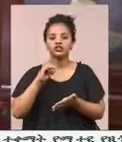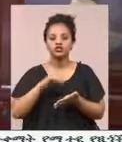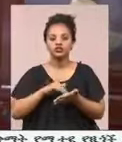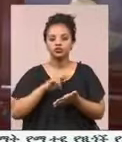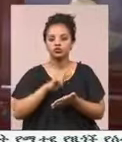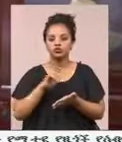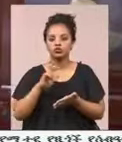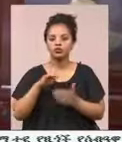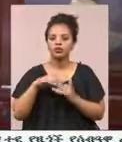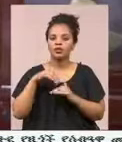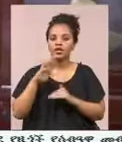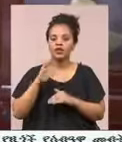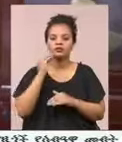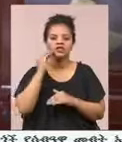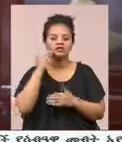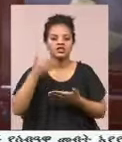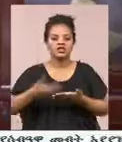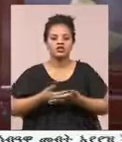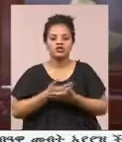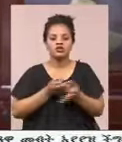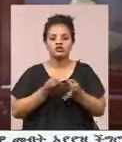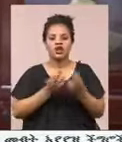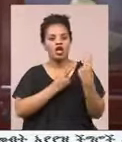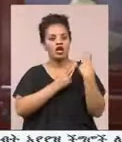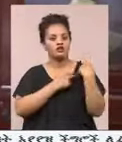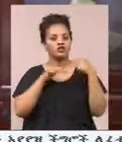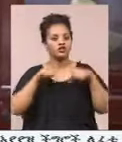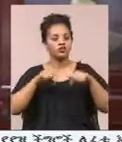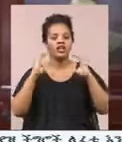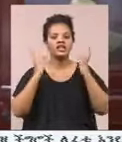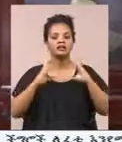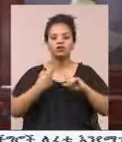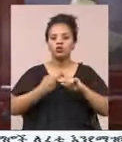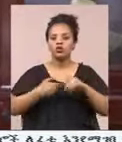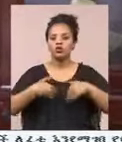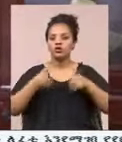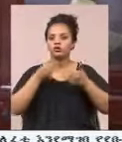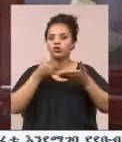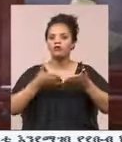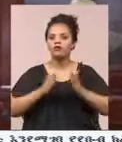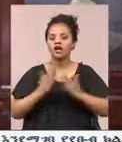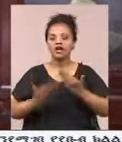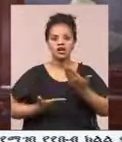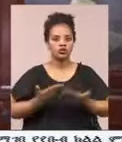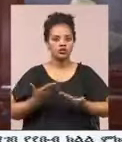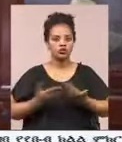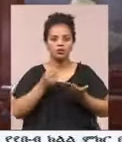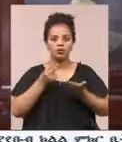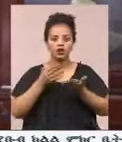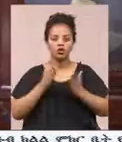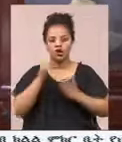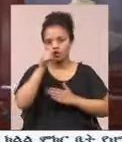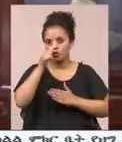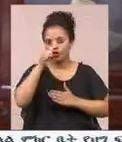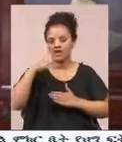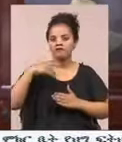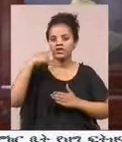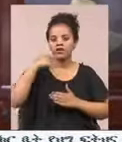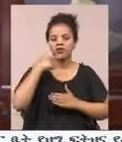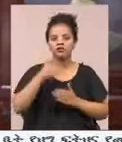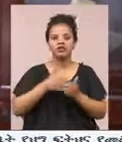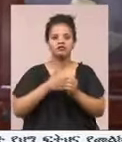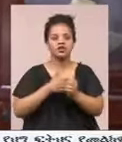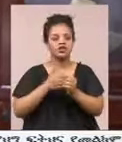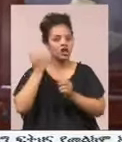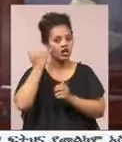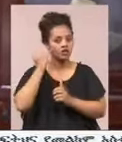ከ1380 በላይ ቤቶች መታደሳቸውን የገለጹት ኃላፊው የዘንድሮ የክረምት ወራት የወጣቶቹ በጎ ፈቃድ አገልግሎት በጎነት ለኢትዮጵያ ከፍታ በሚል መሪ